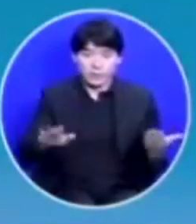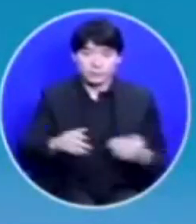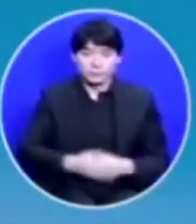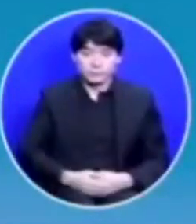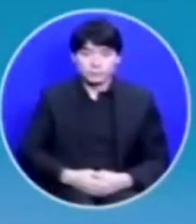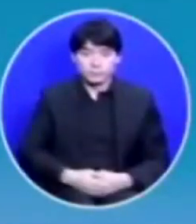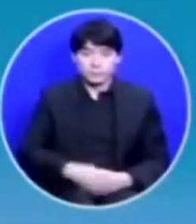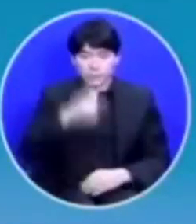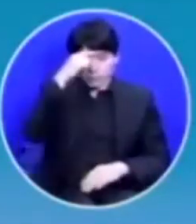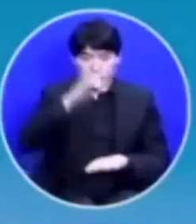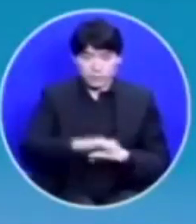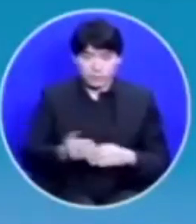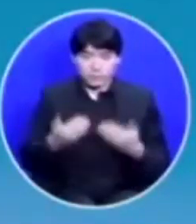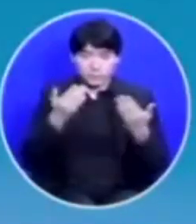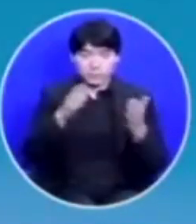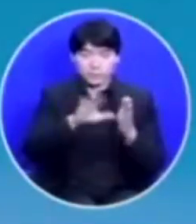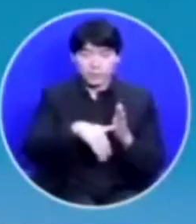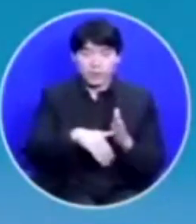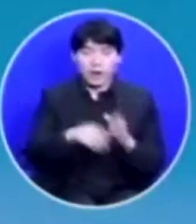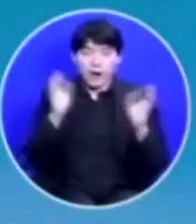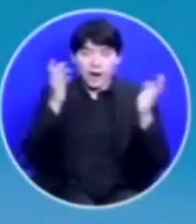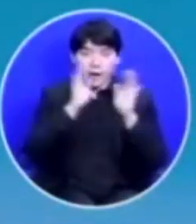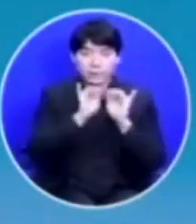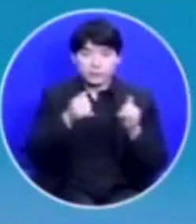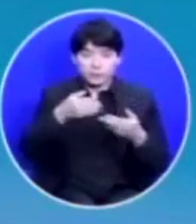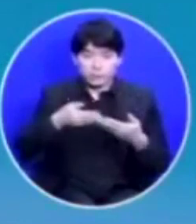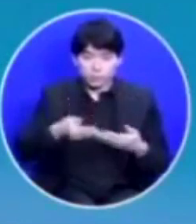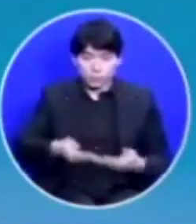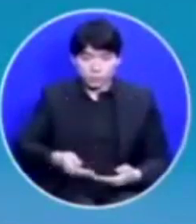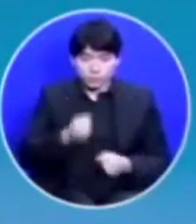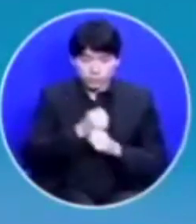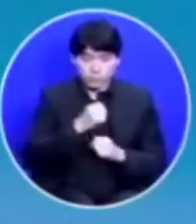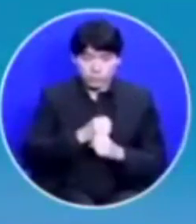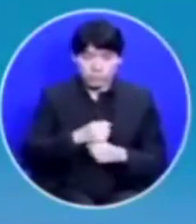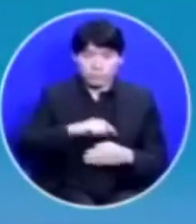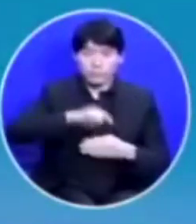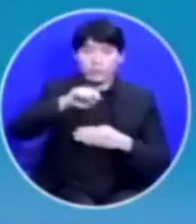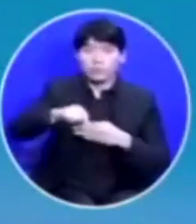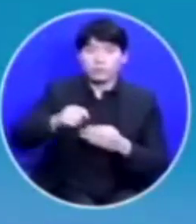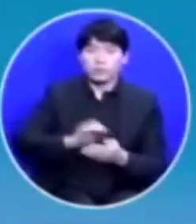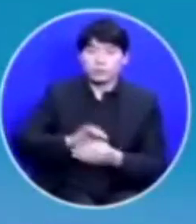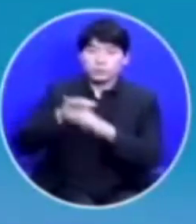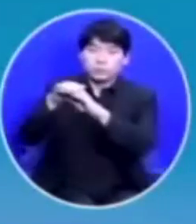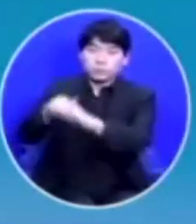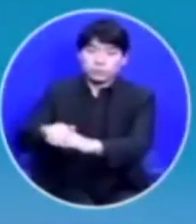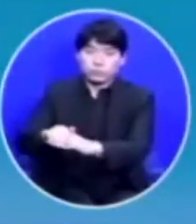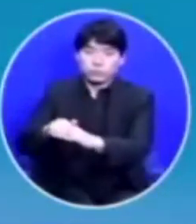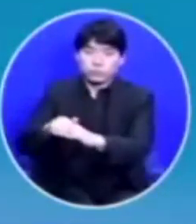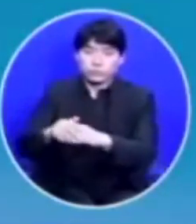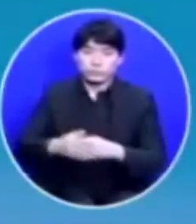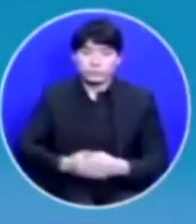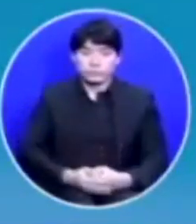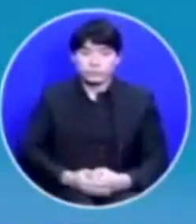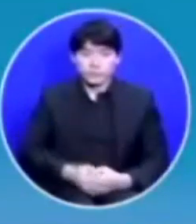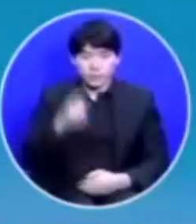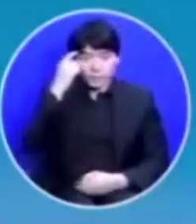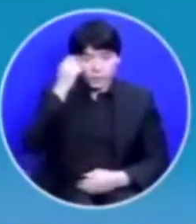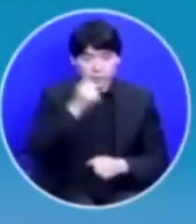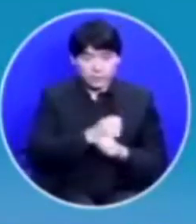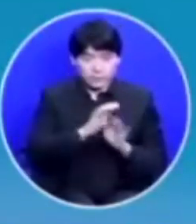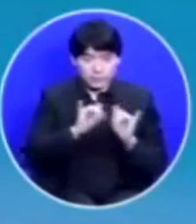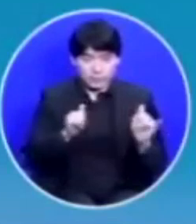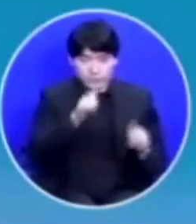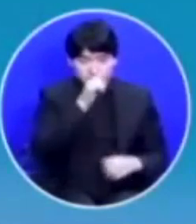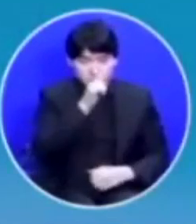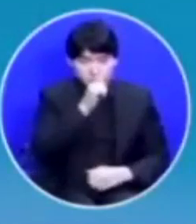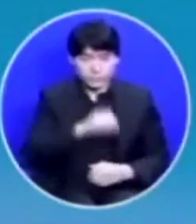가능하면 아이들은 조용히 있게 하거나 아니면 바깥에 내놓거나 아 그렇게 그런 생각하시는 분들이